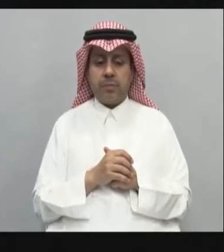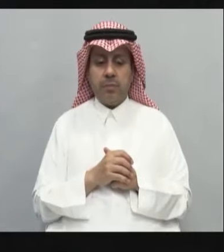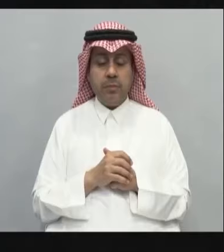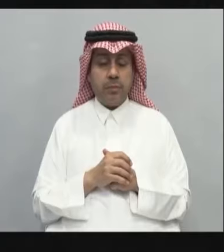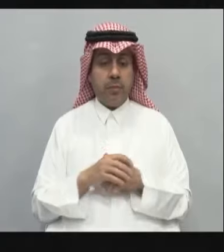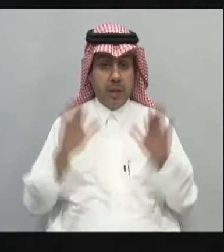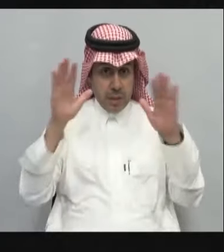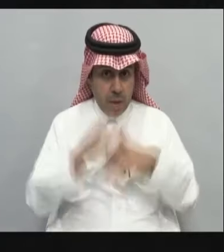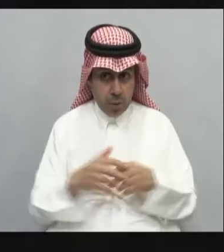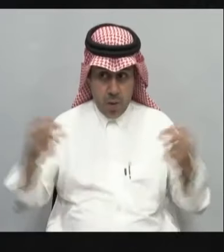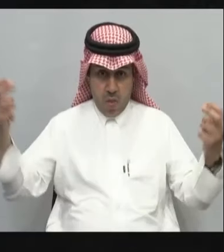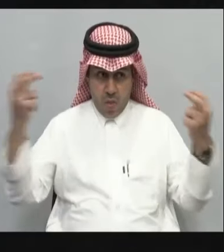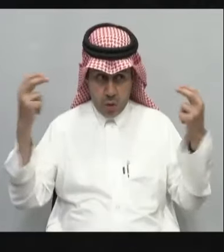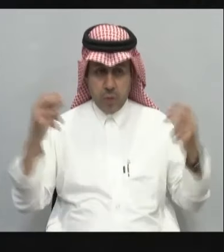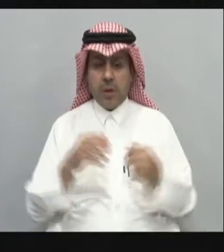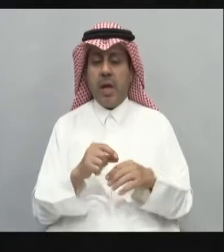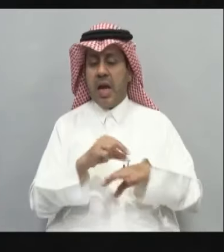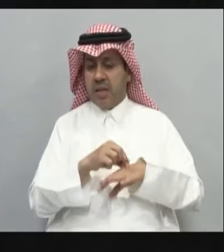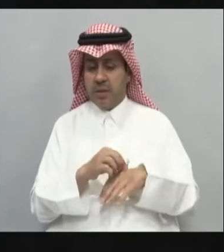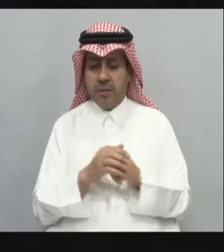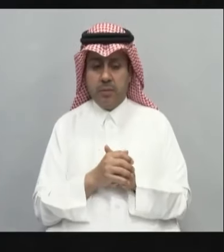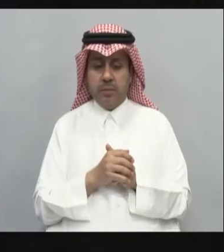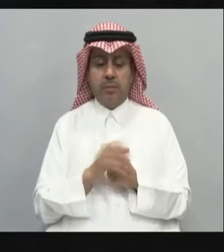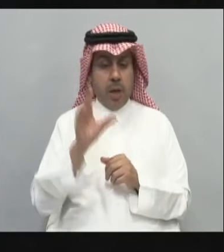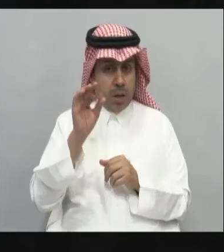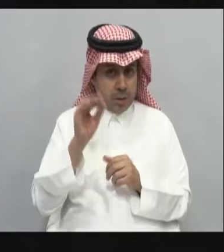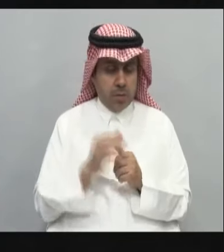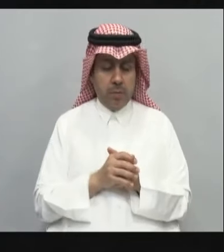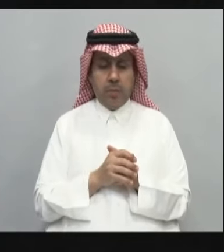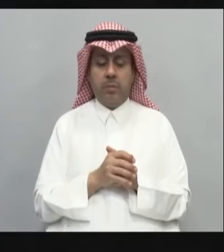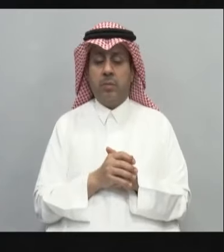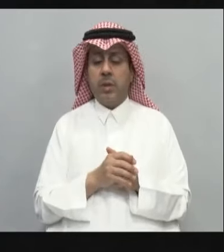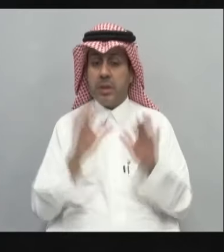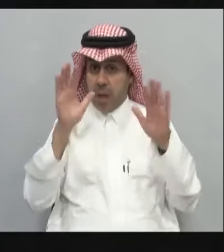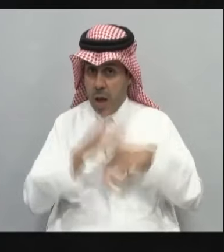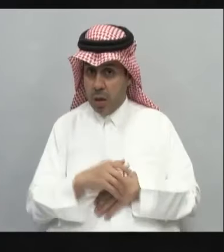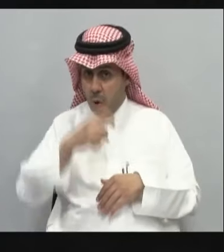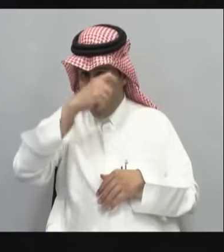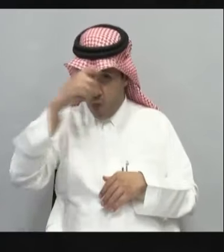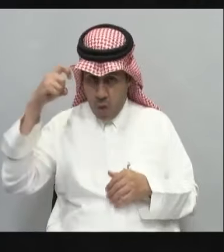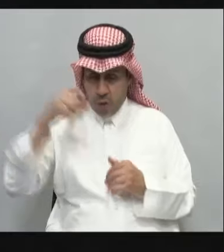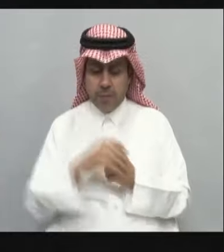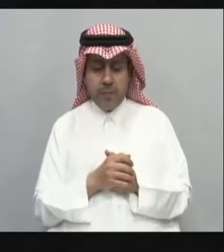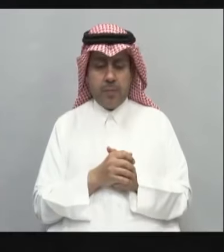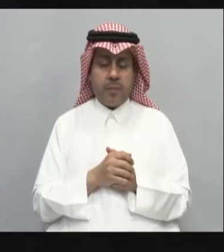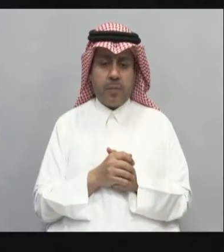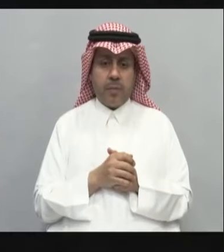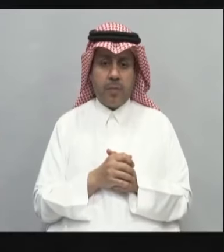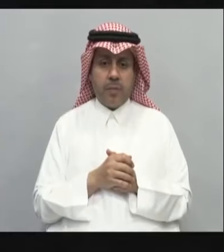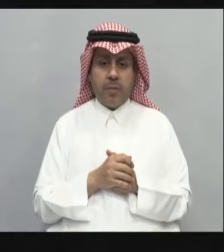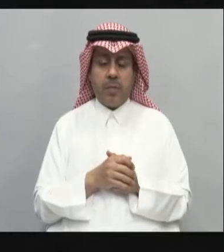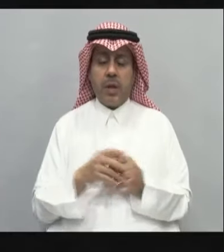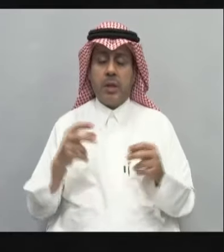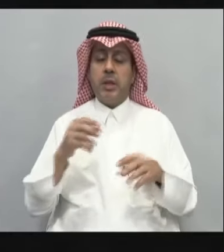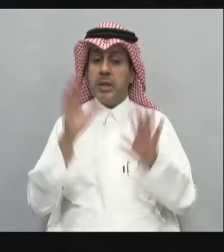الصلوات الظاهره ما هي التي يراه فيها الناس احسنتم الظهر وفقتم ثم ماذا